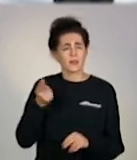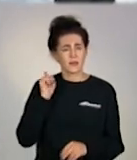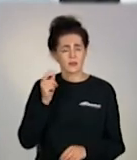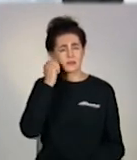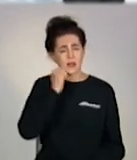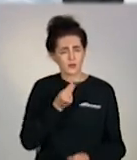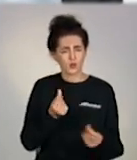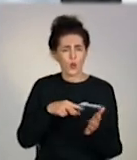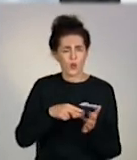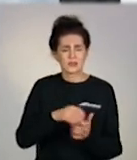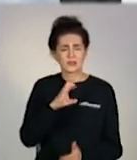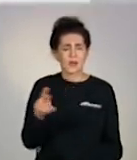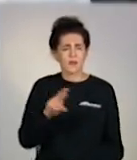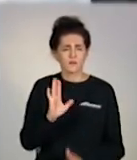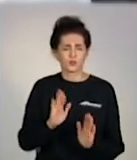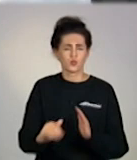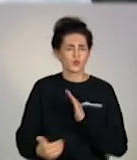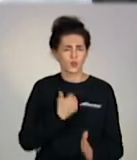з січня буде по новій.